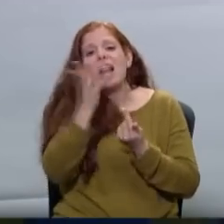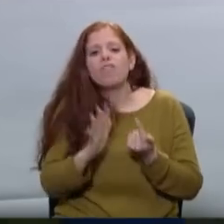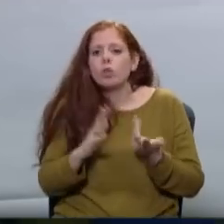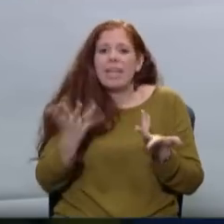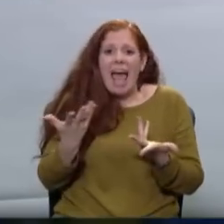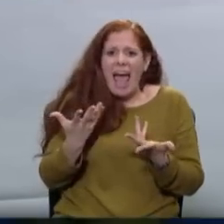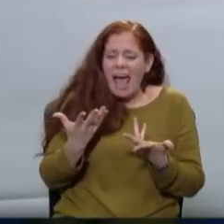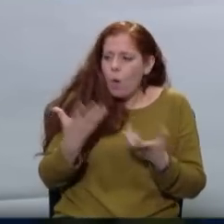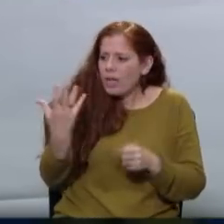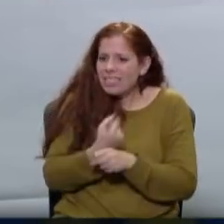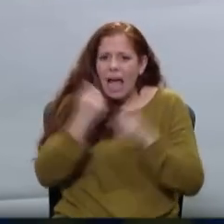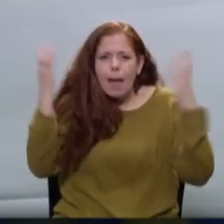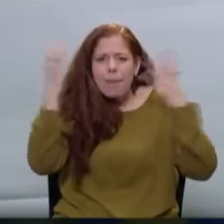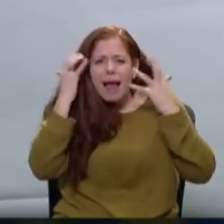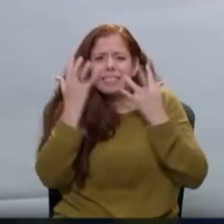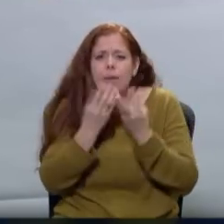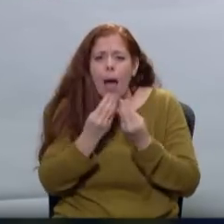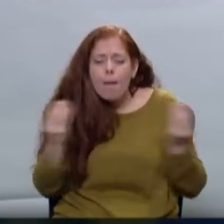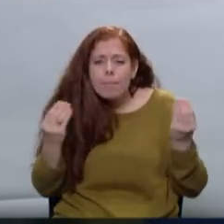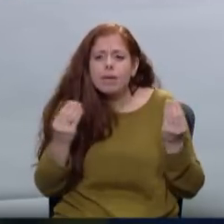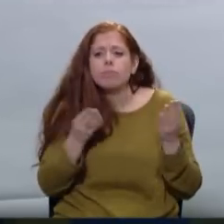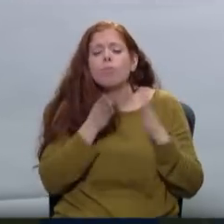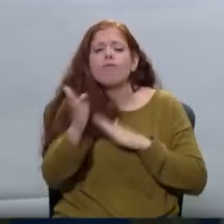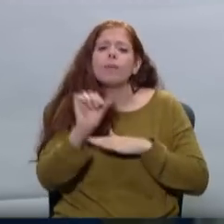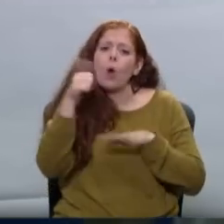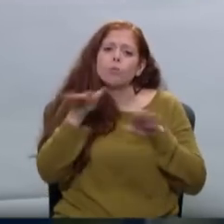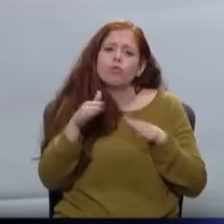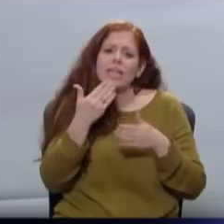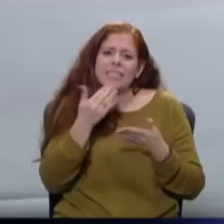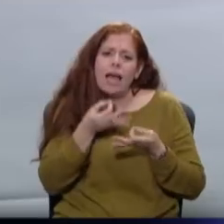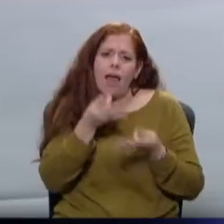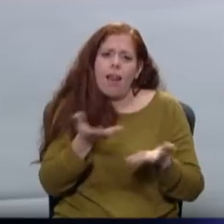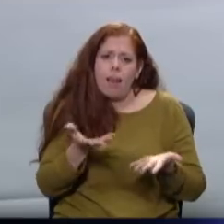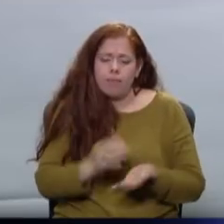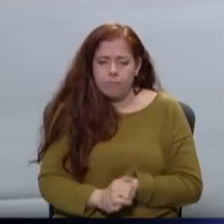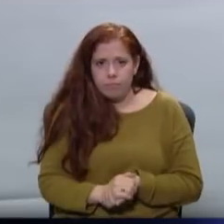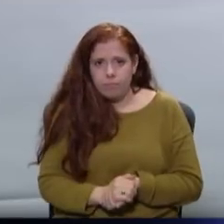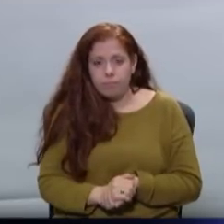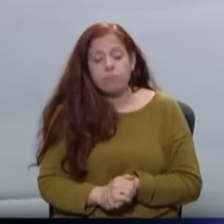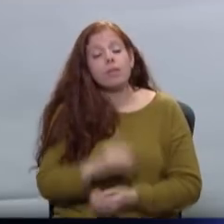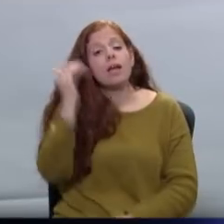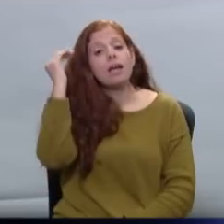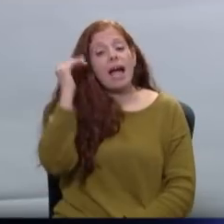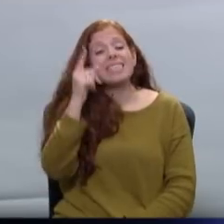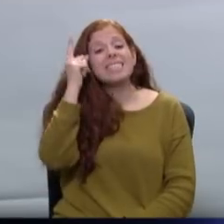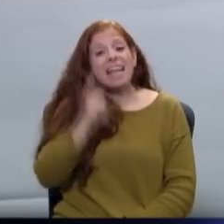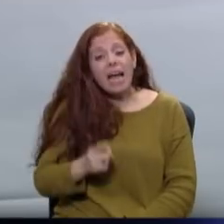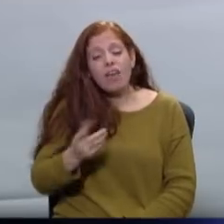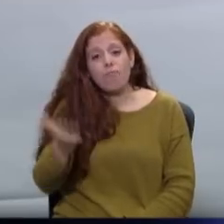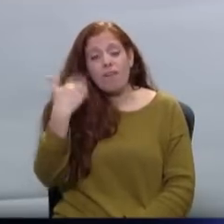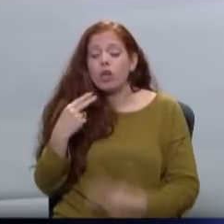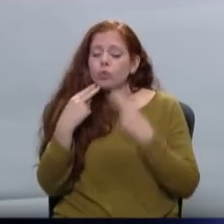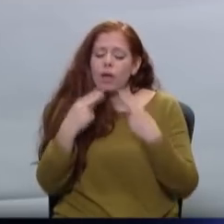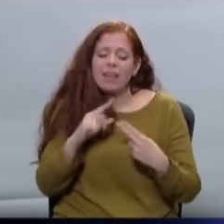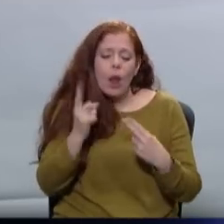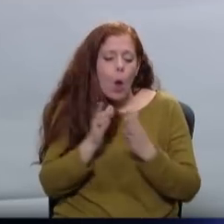יעמוד בלחצים הרבים שמופנים לראש ממשלת ישראל? גנץ התחייב בעבר שהוא יענה לכל